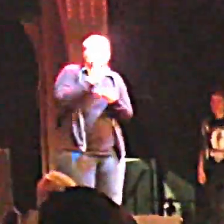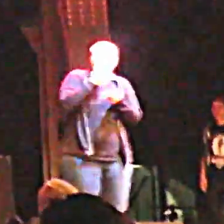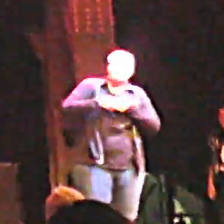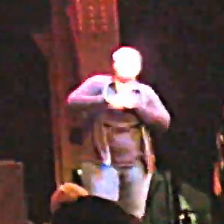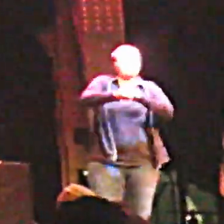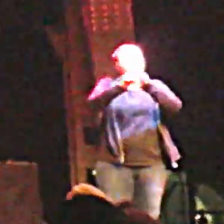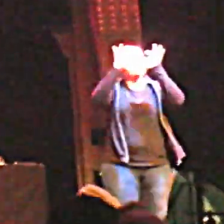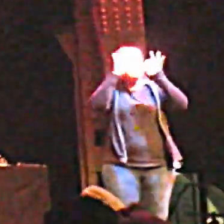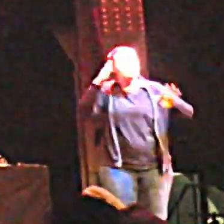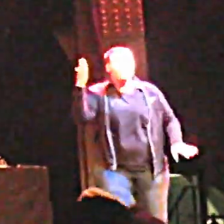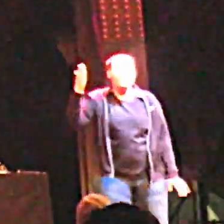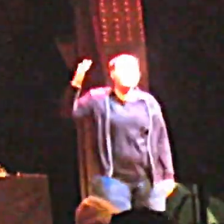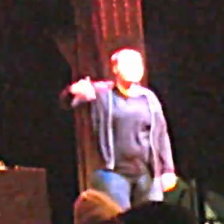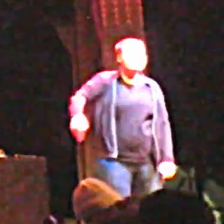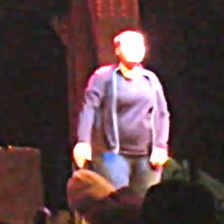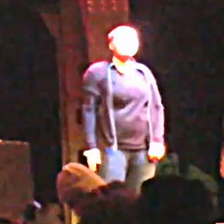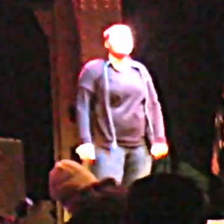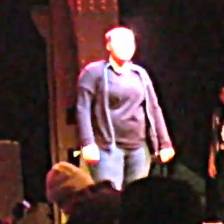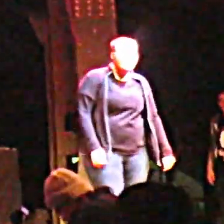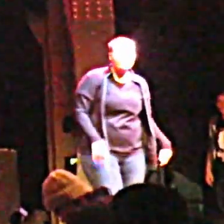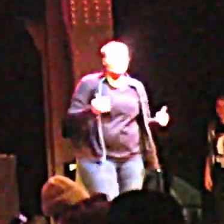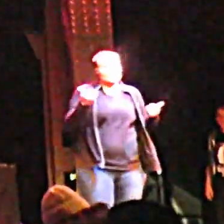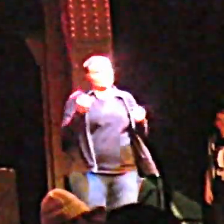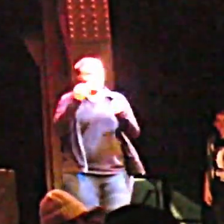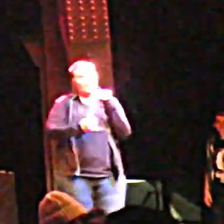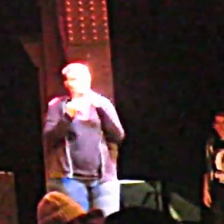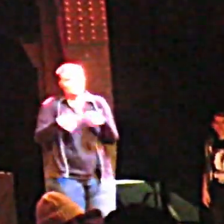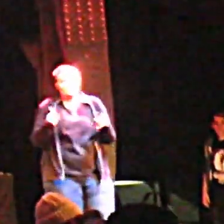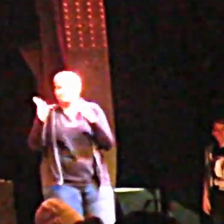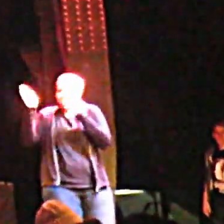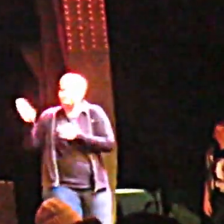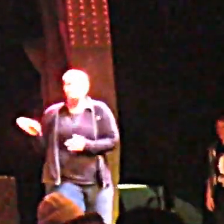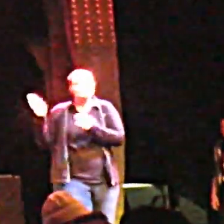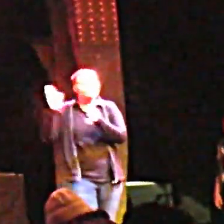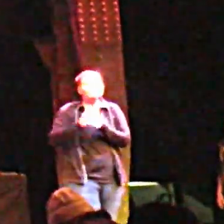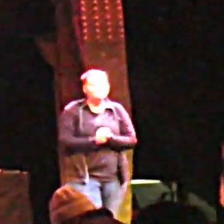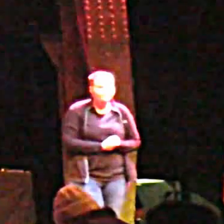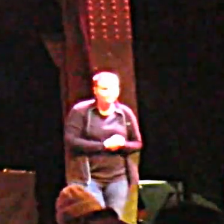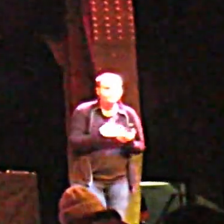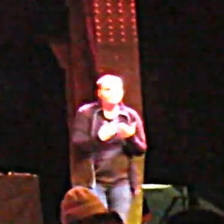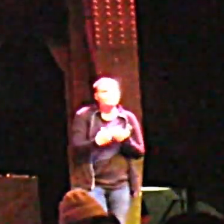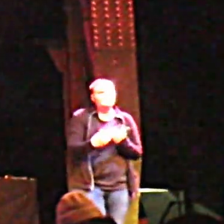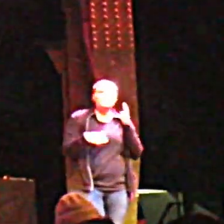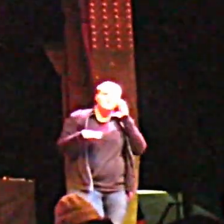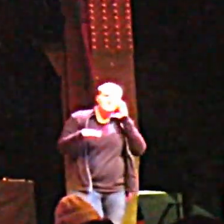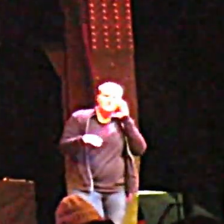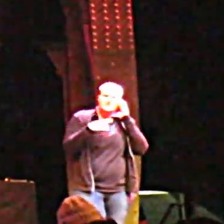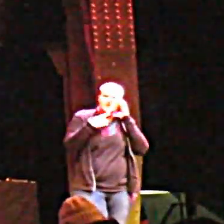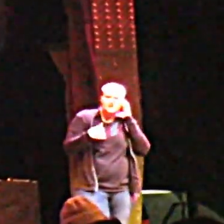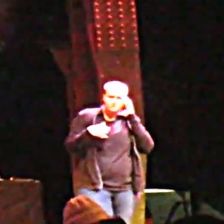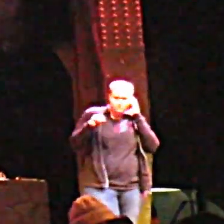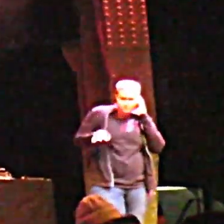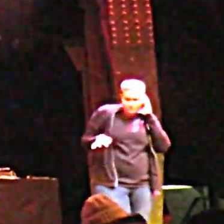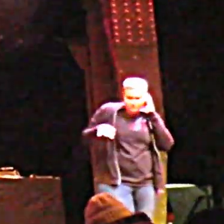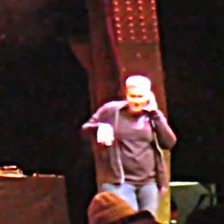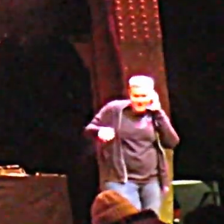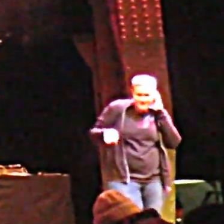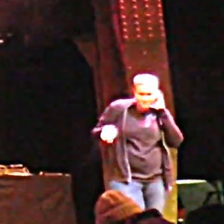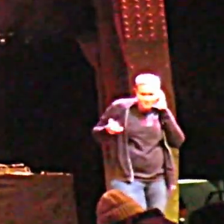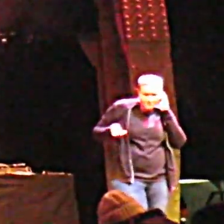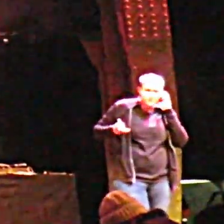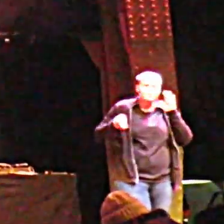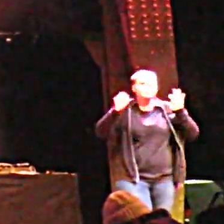supporten. Und wir spielen jetzt noch einen Track. Der DJ sagt, ist korrekt der Beat? Ja, ich weiß Bescheid.